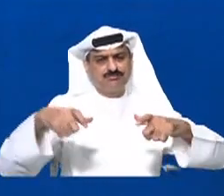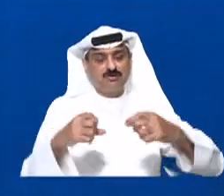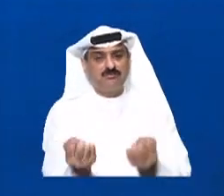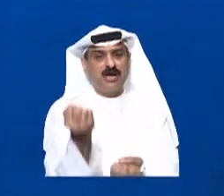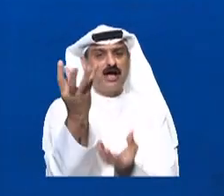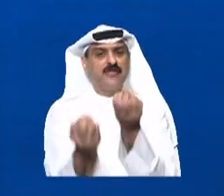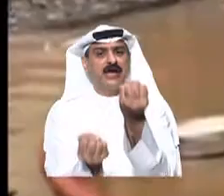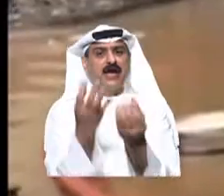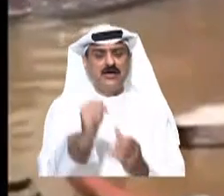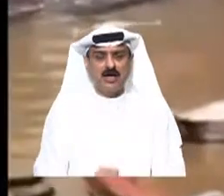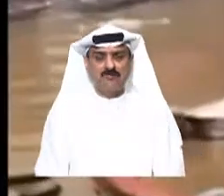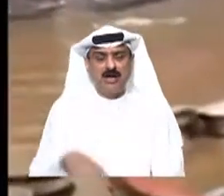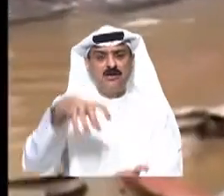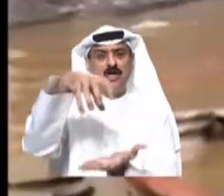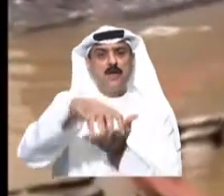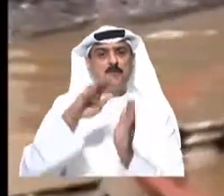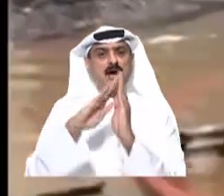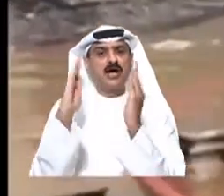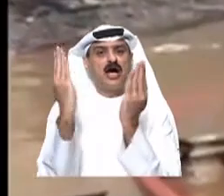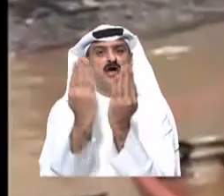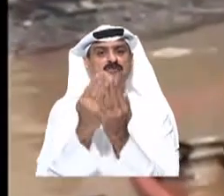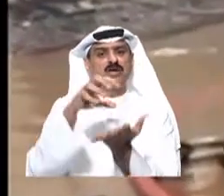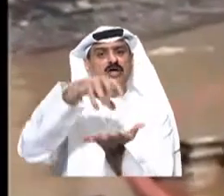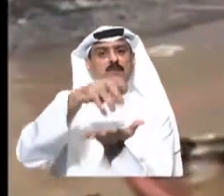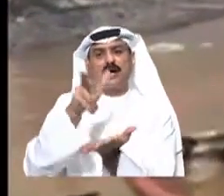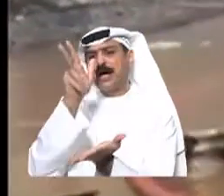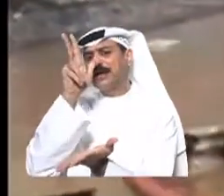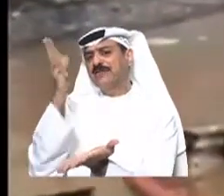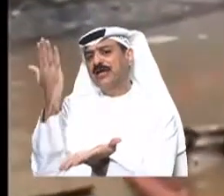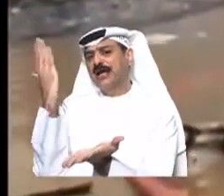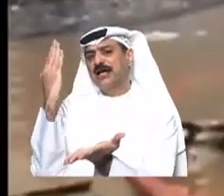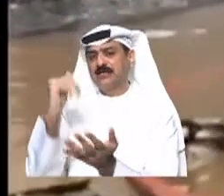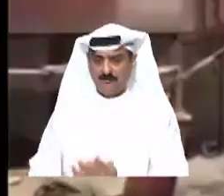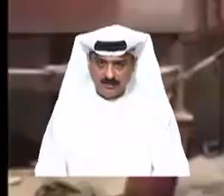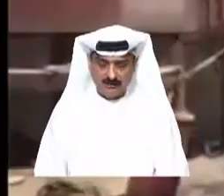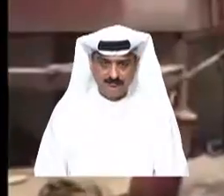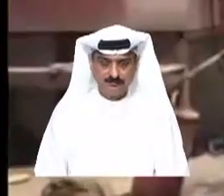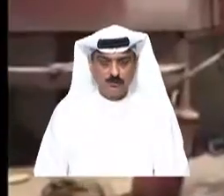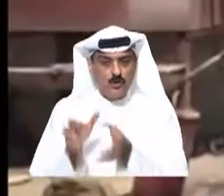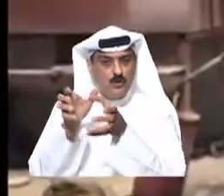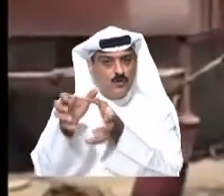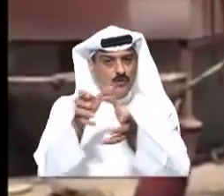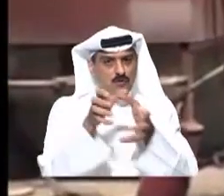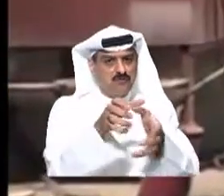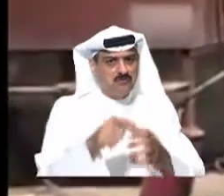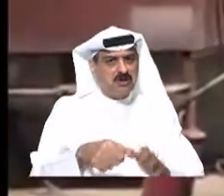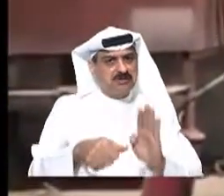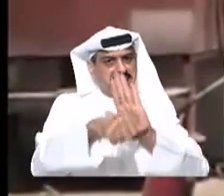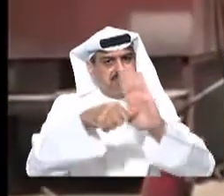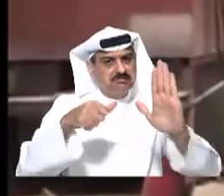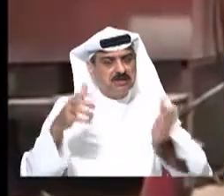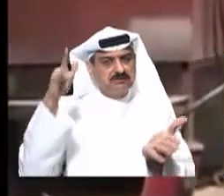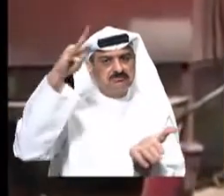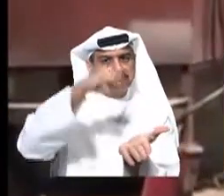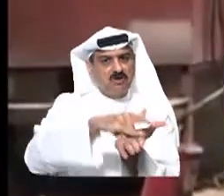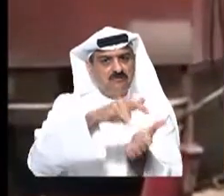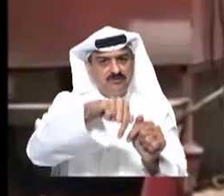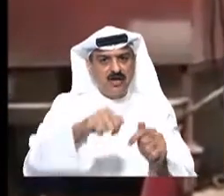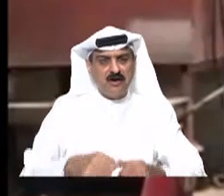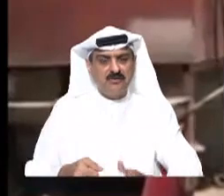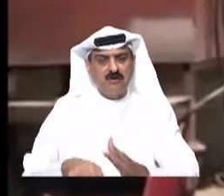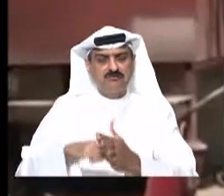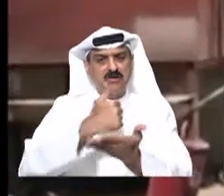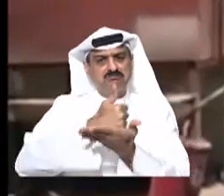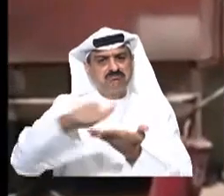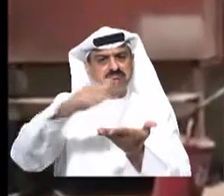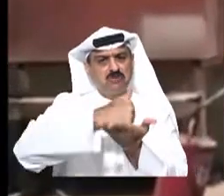مخزن بمنطقة سكراب ميناء عبدالله. وقالت الإدارة بأن فرق الإطفاء باشرت عند وصولها للموقع بمكافحة